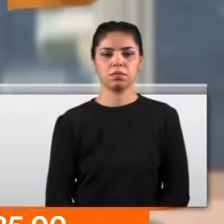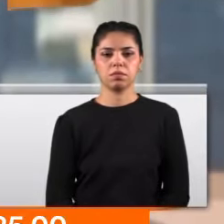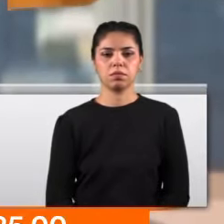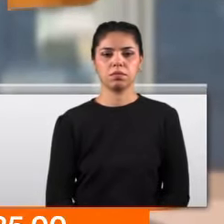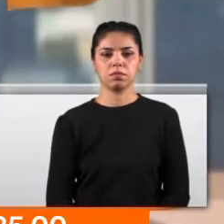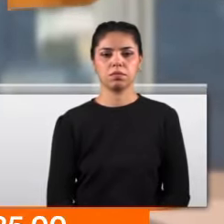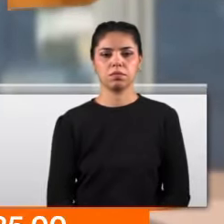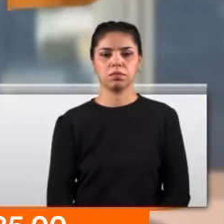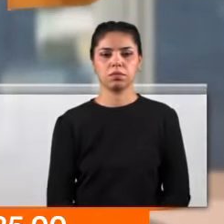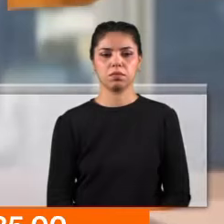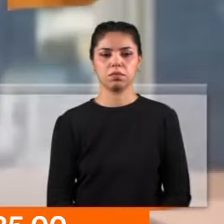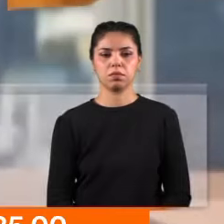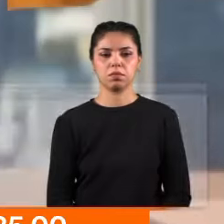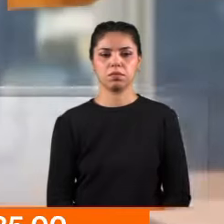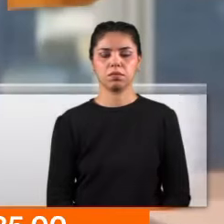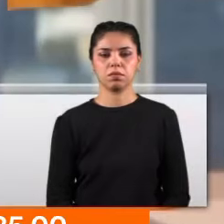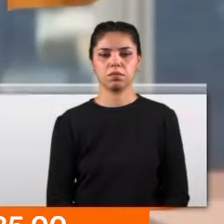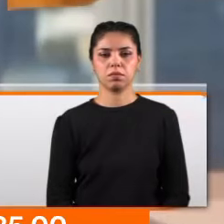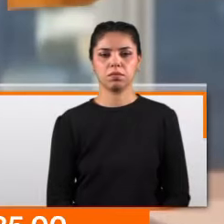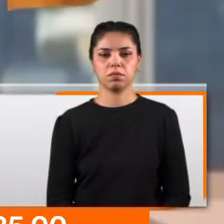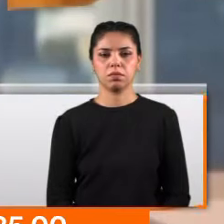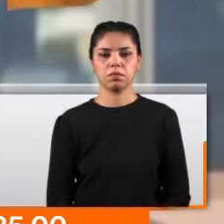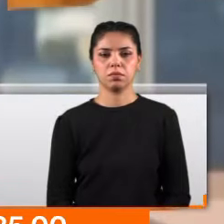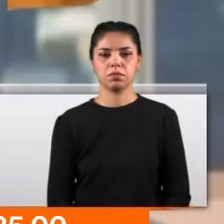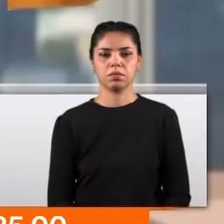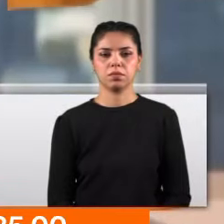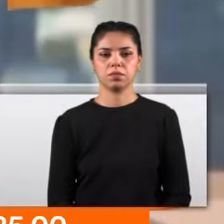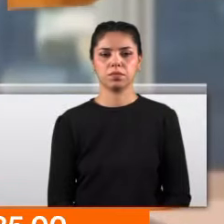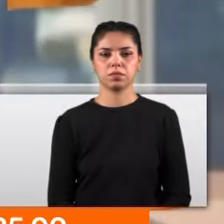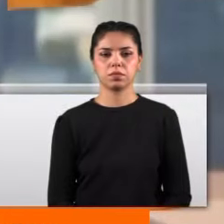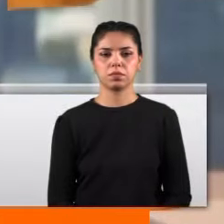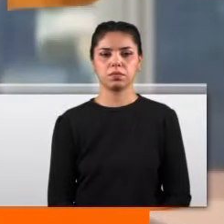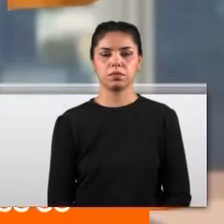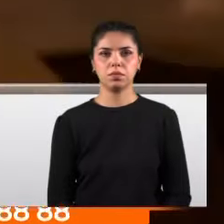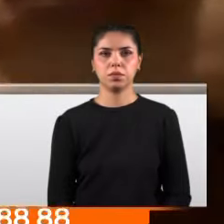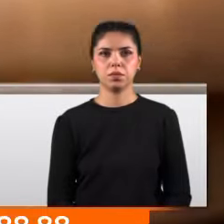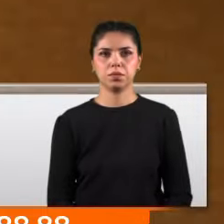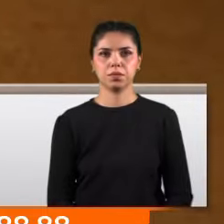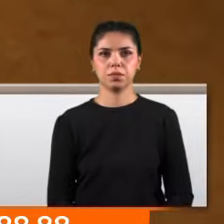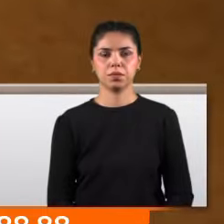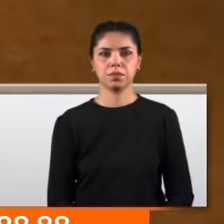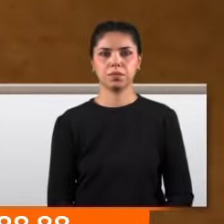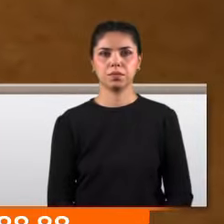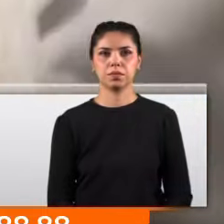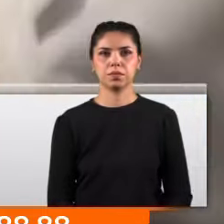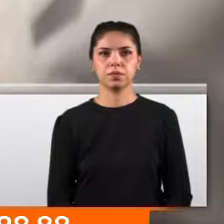yaklaşık 1200 metrekare, 1300 metrekare kadar bir arsa almanız söz konusu.